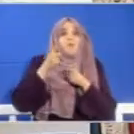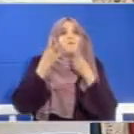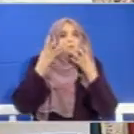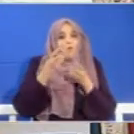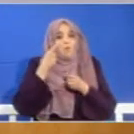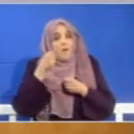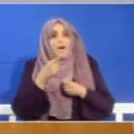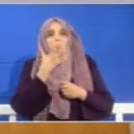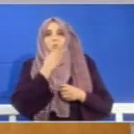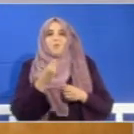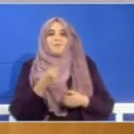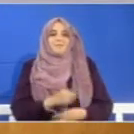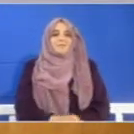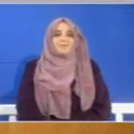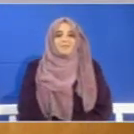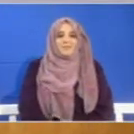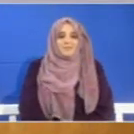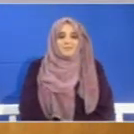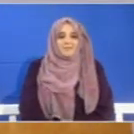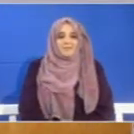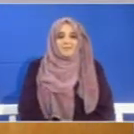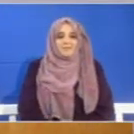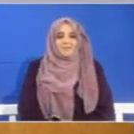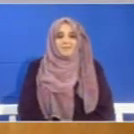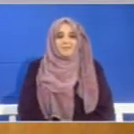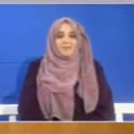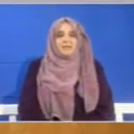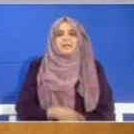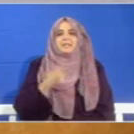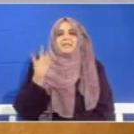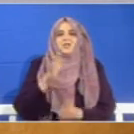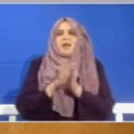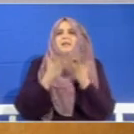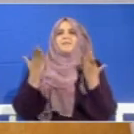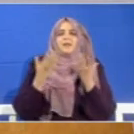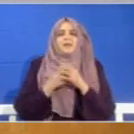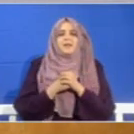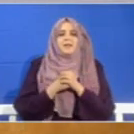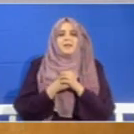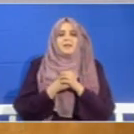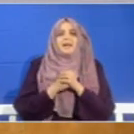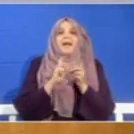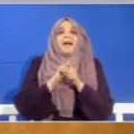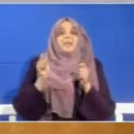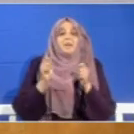يحب الجمال. كان صاحب ابن أبي الدنيا كتب كتاب الأبد أدب الدنيا والحياة،